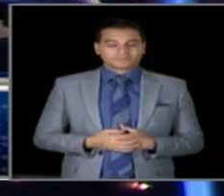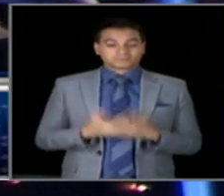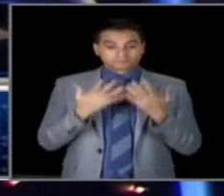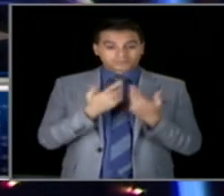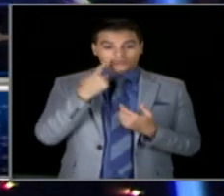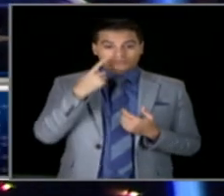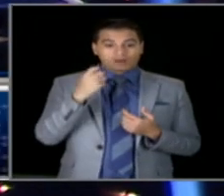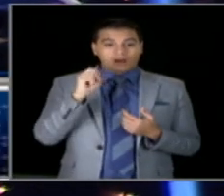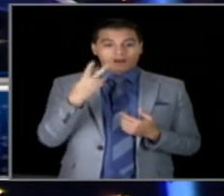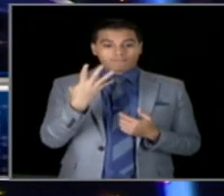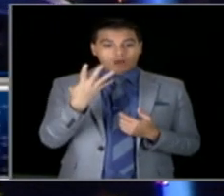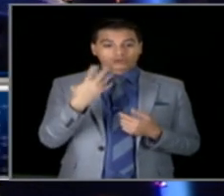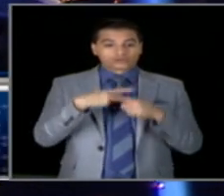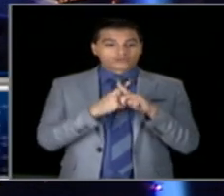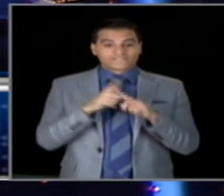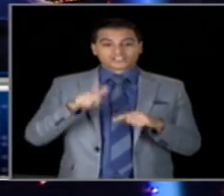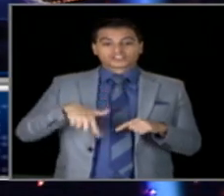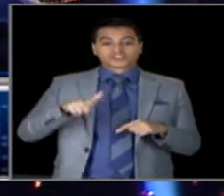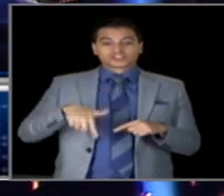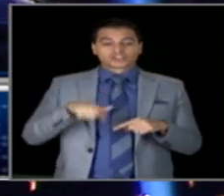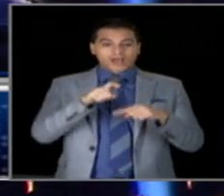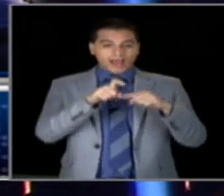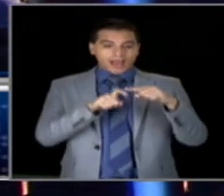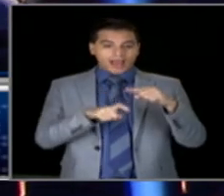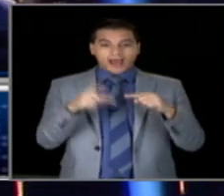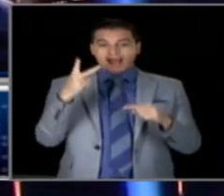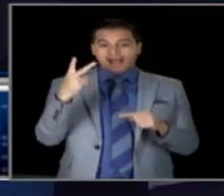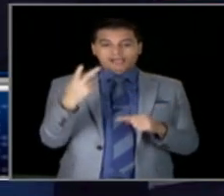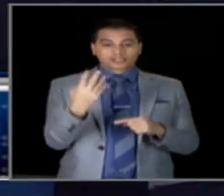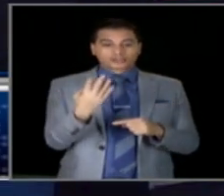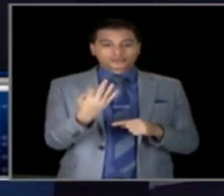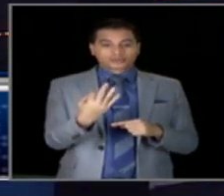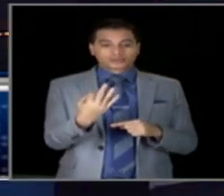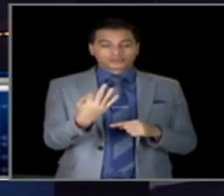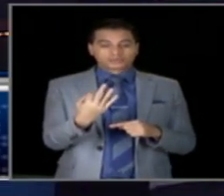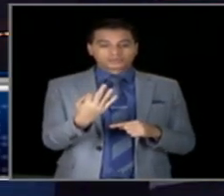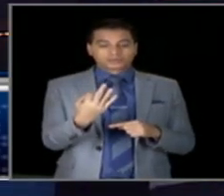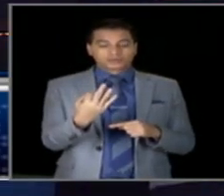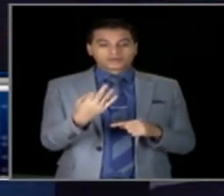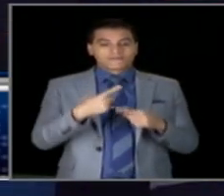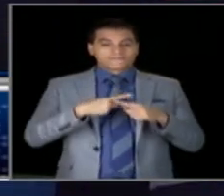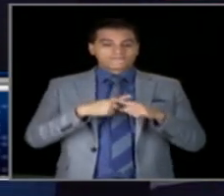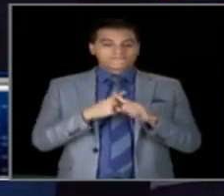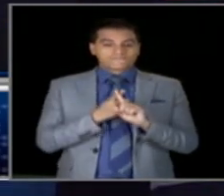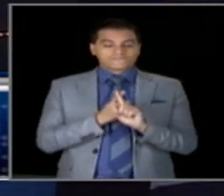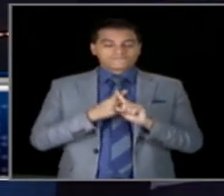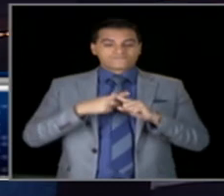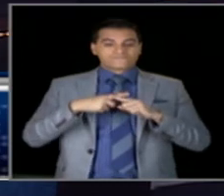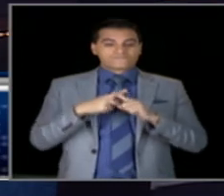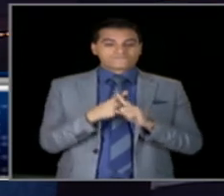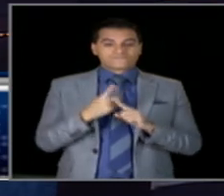حل المسألة الآتية: 14 في 16 على